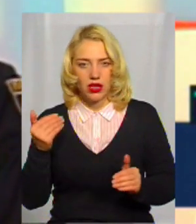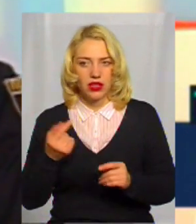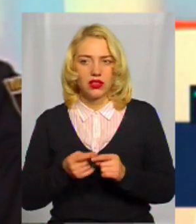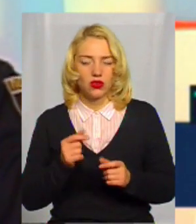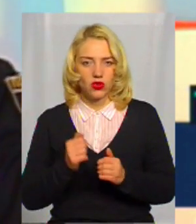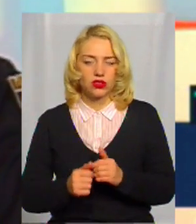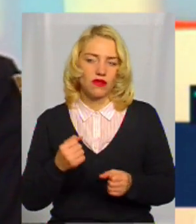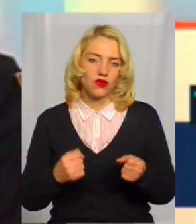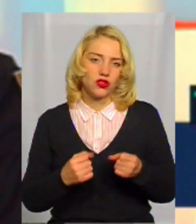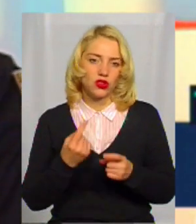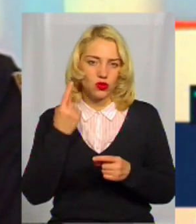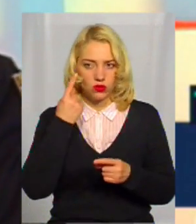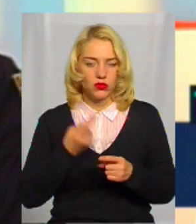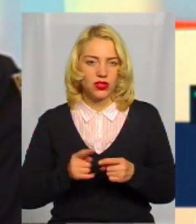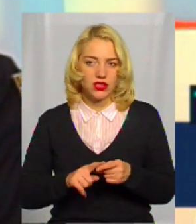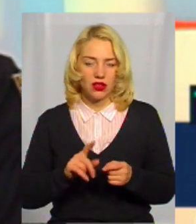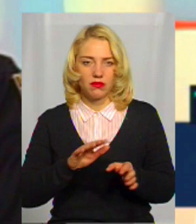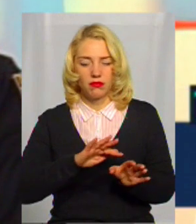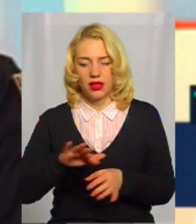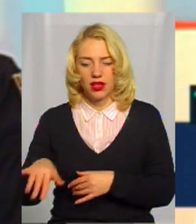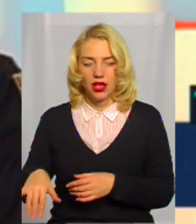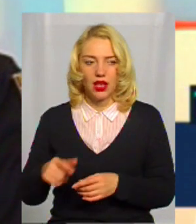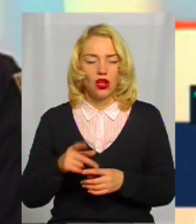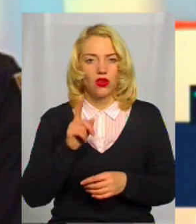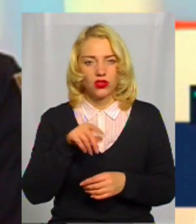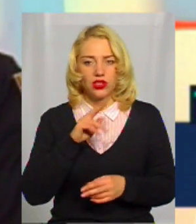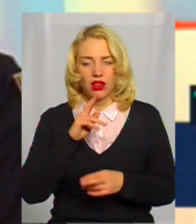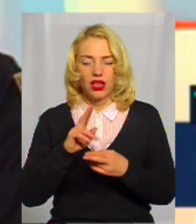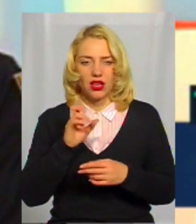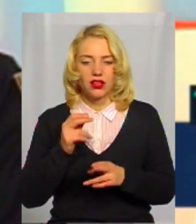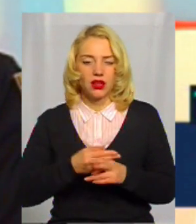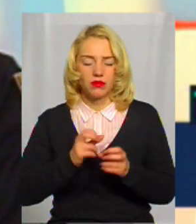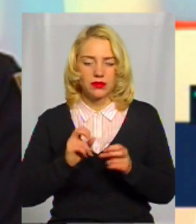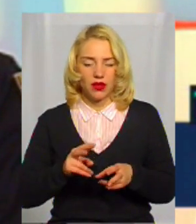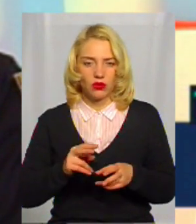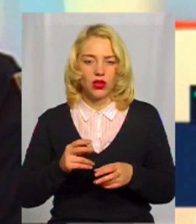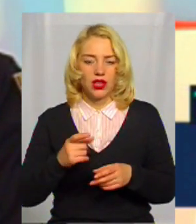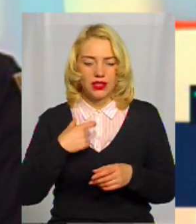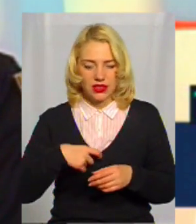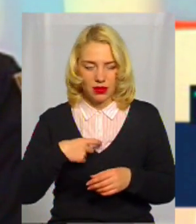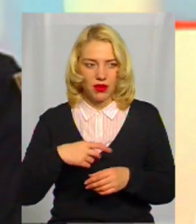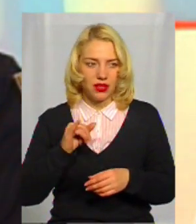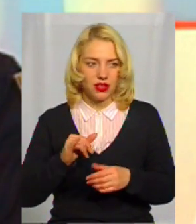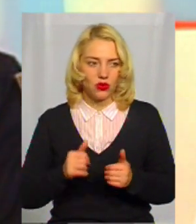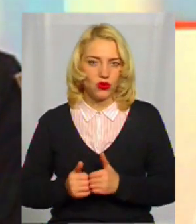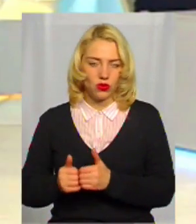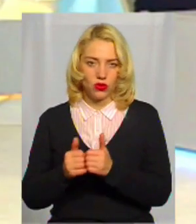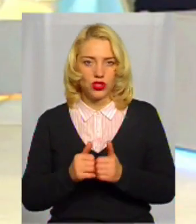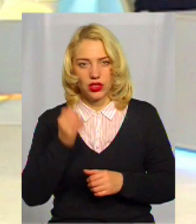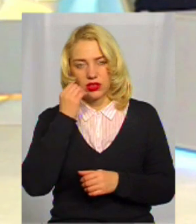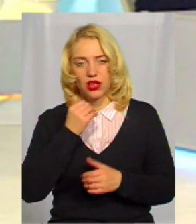водій думає, що його це мене, хоча він нарікає на небезпеку не тільки себе, а й своїх оточуючих. Дякую